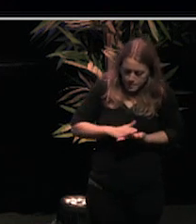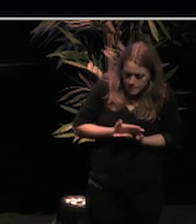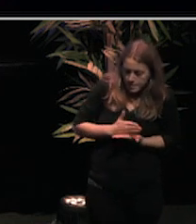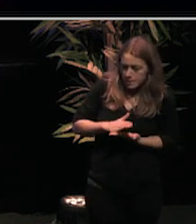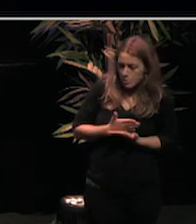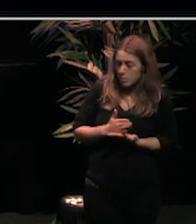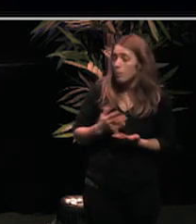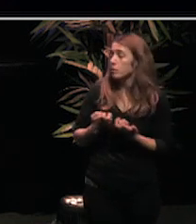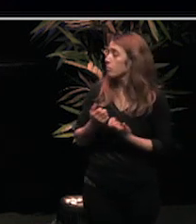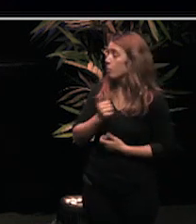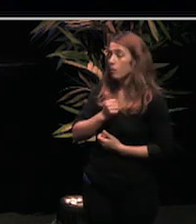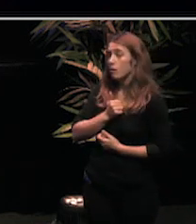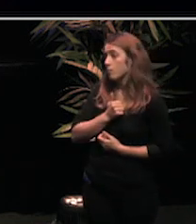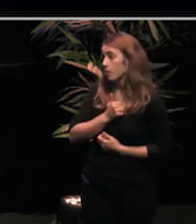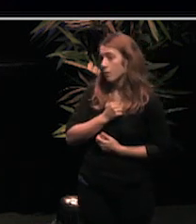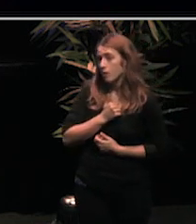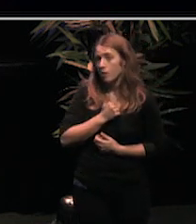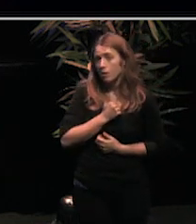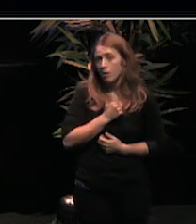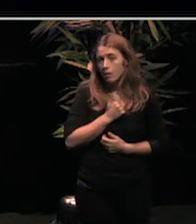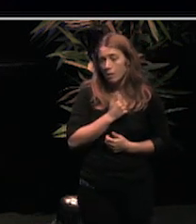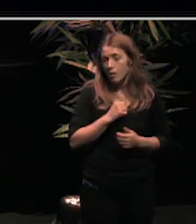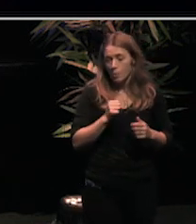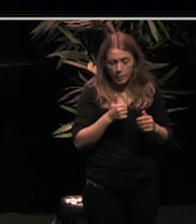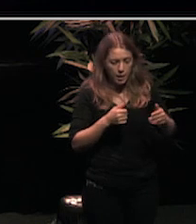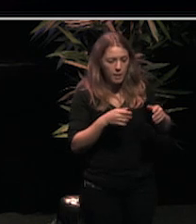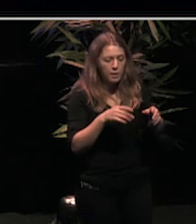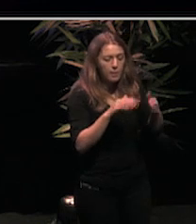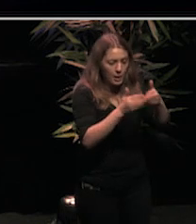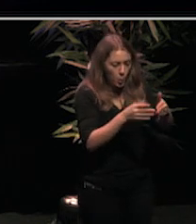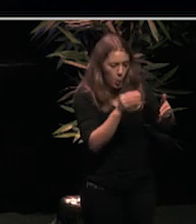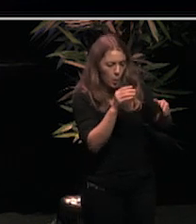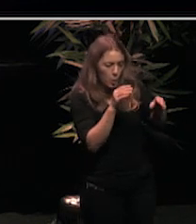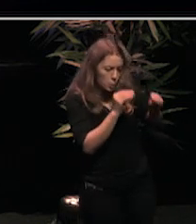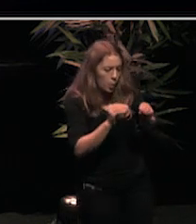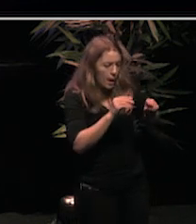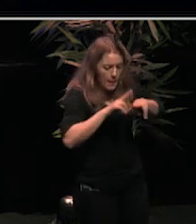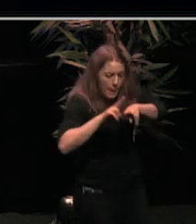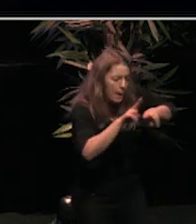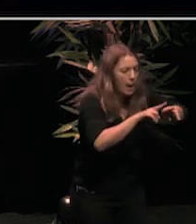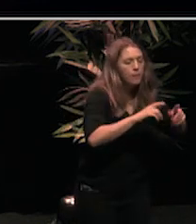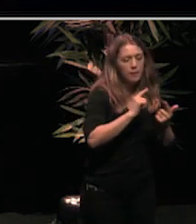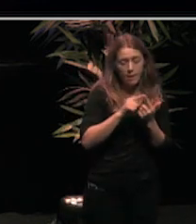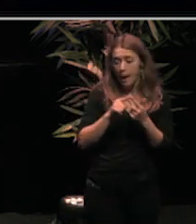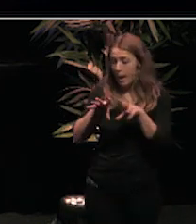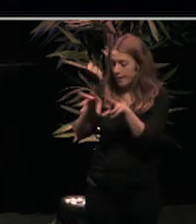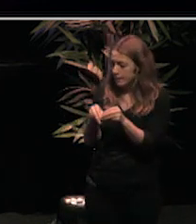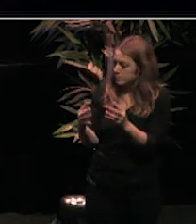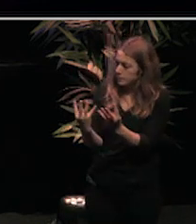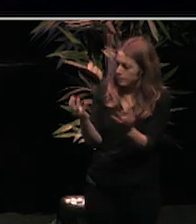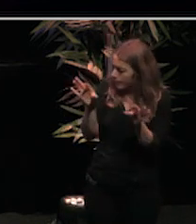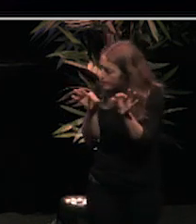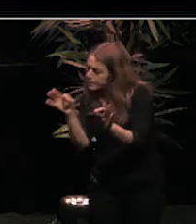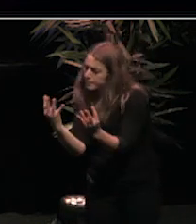en ce qui me concerne, ça passe déjà par le choix d'un bateau, après la constitution d'une équipe. Donc, c'est avec qui on va s'entourer, avec